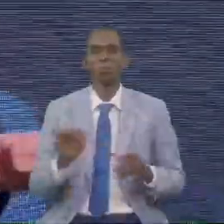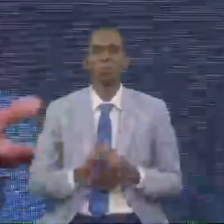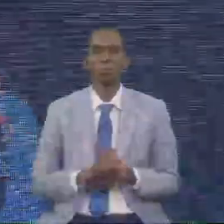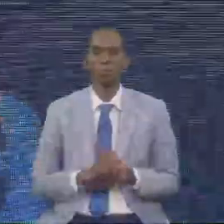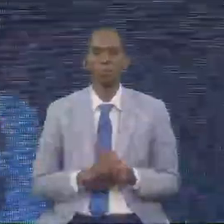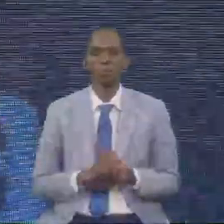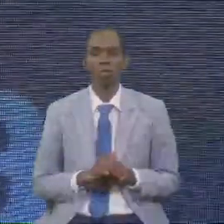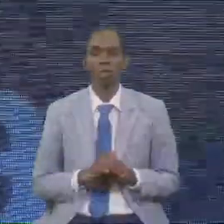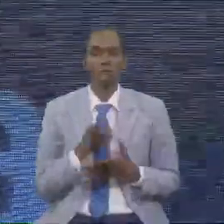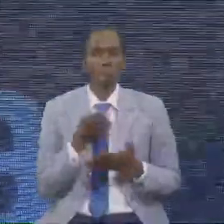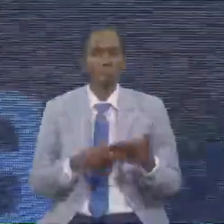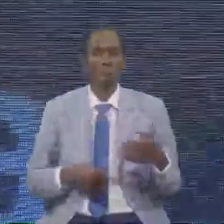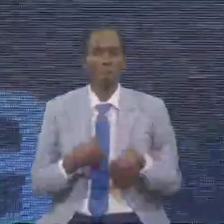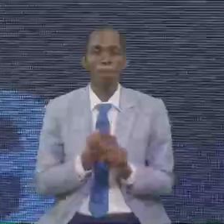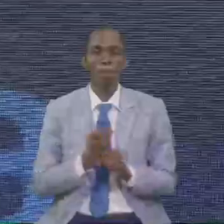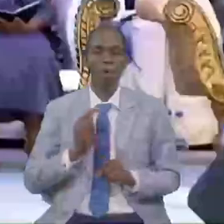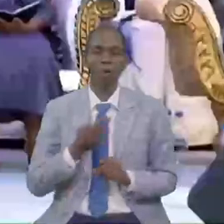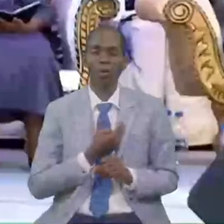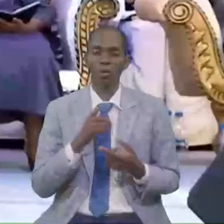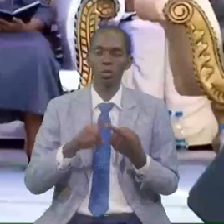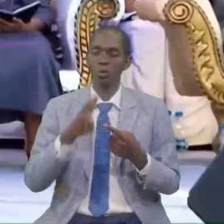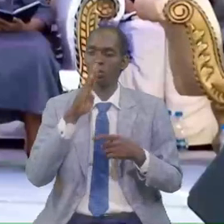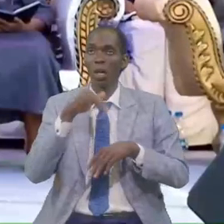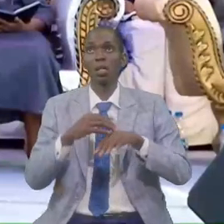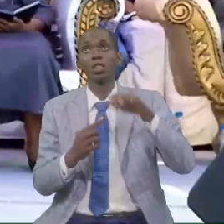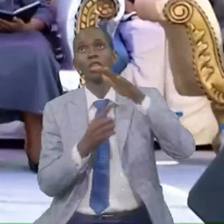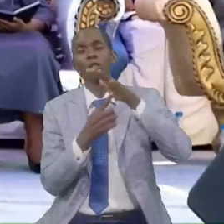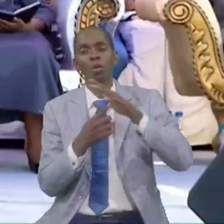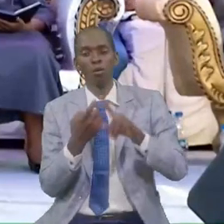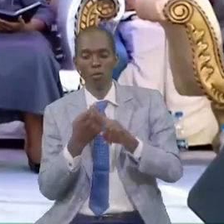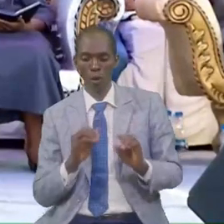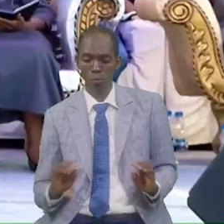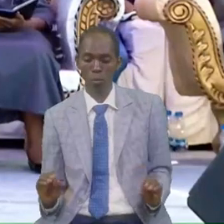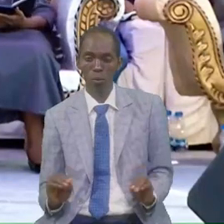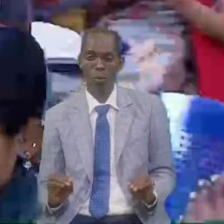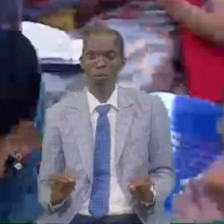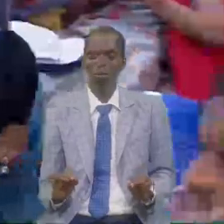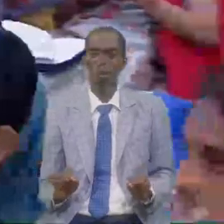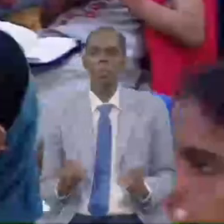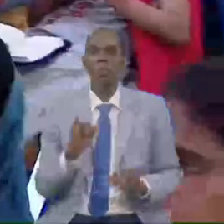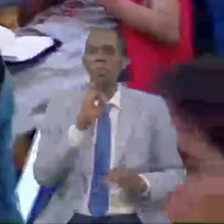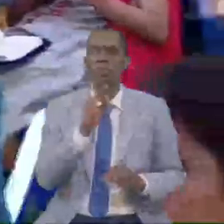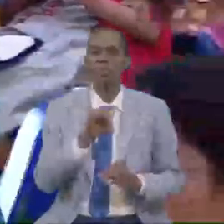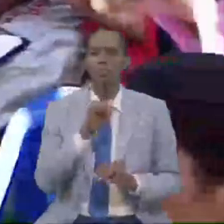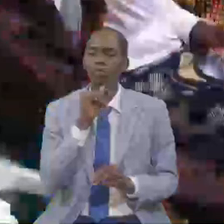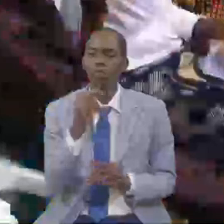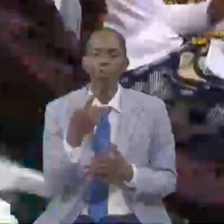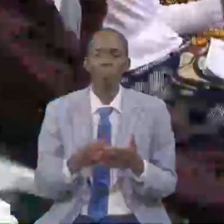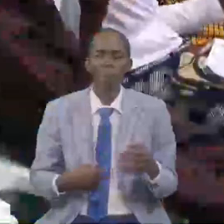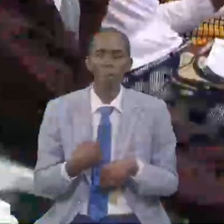jamais m'enseigner la philosophie. Ce qui fait de nous des héros de zéro.